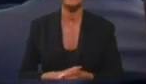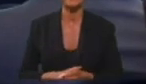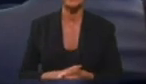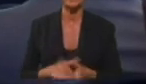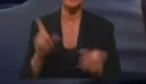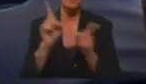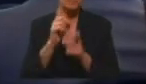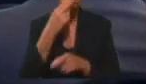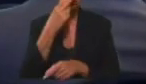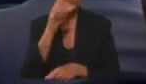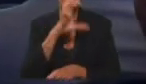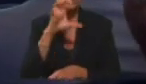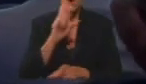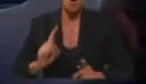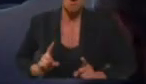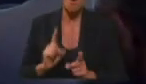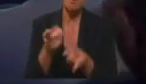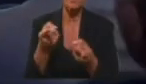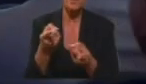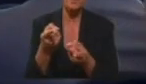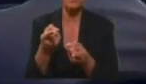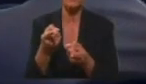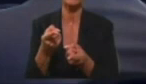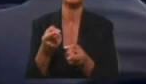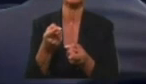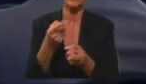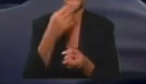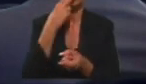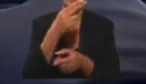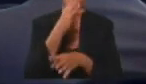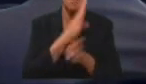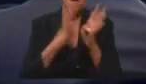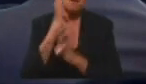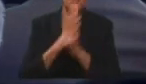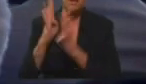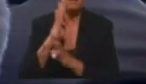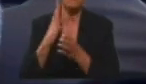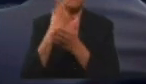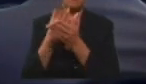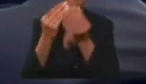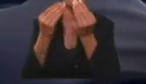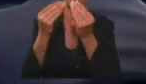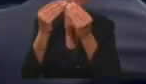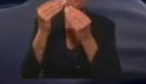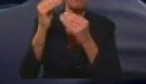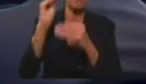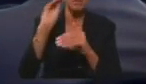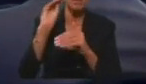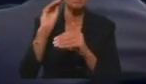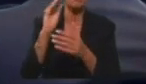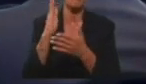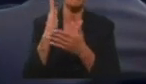No i z perspektywy też organizatora stwierdzono, że tych pasażerów trochę przybyło, tak, czyli tutaj też